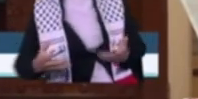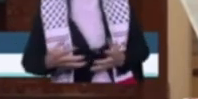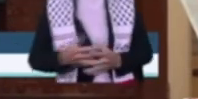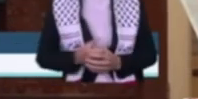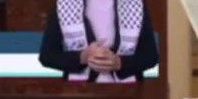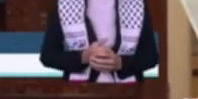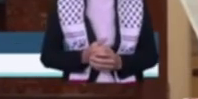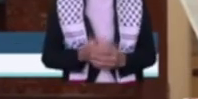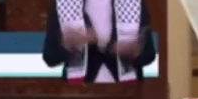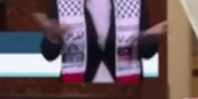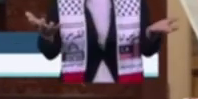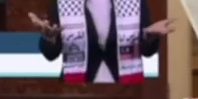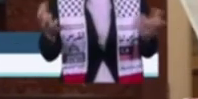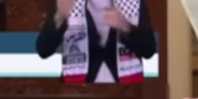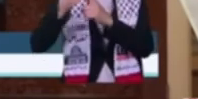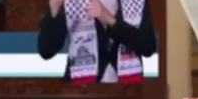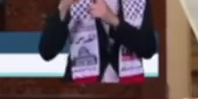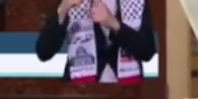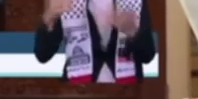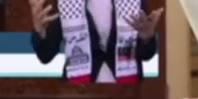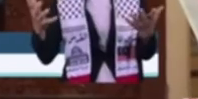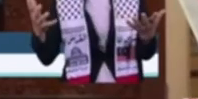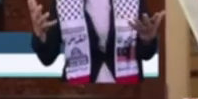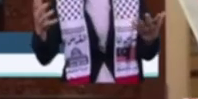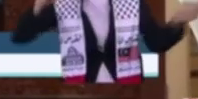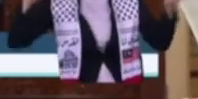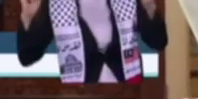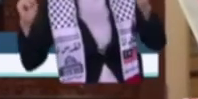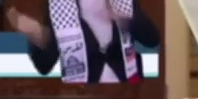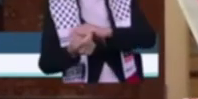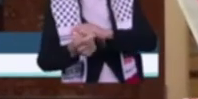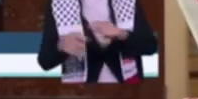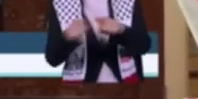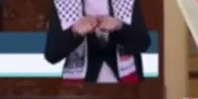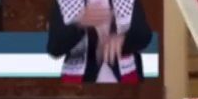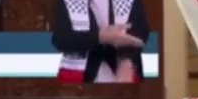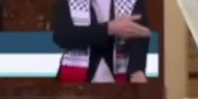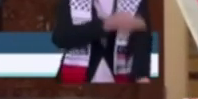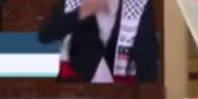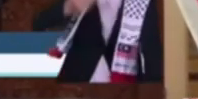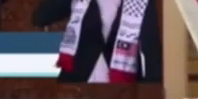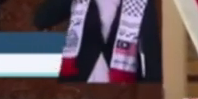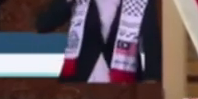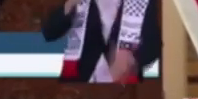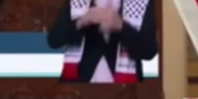Keadaan juga berubah. Bukan saja berdasarkan prestasi yang lalu, tetapi